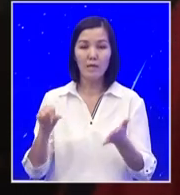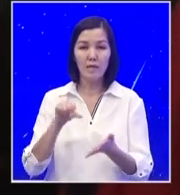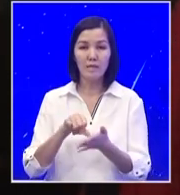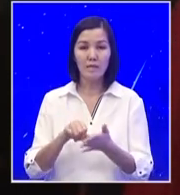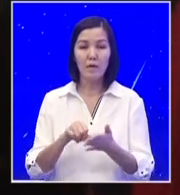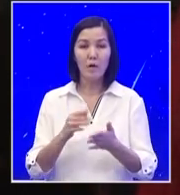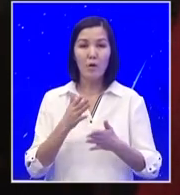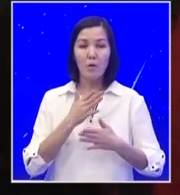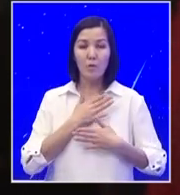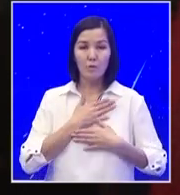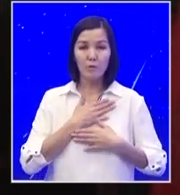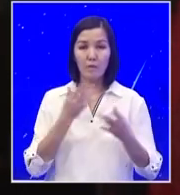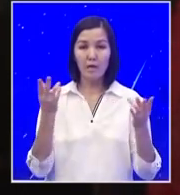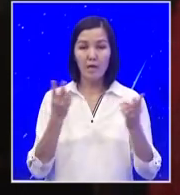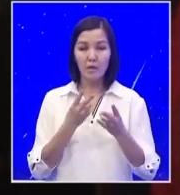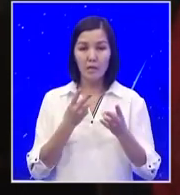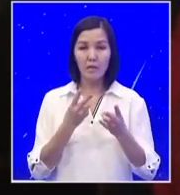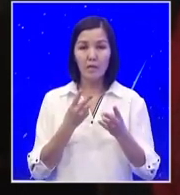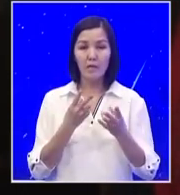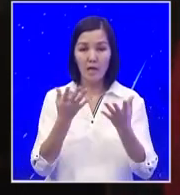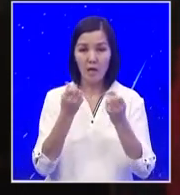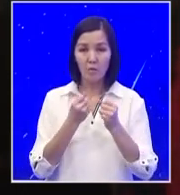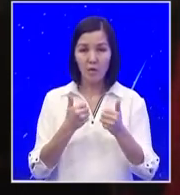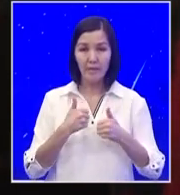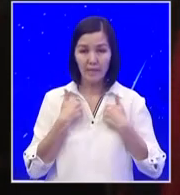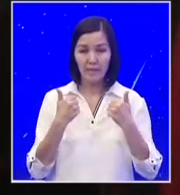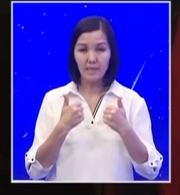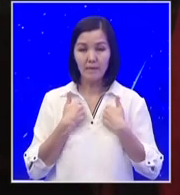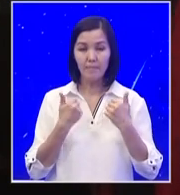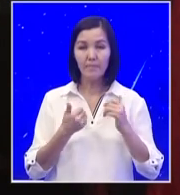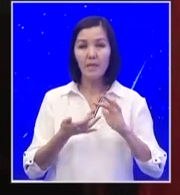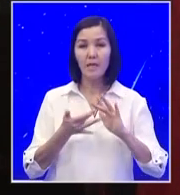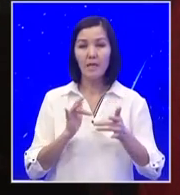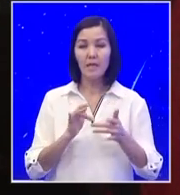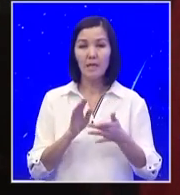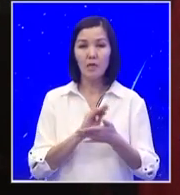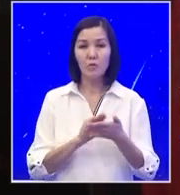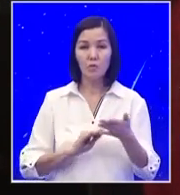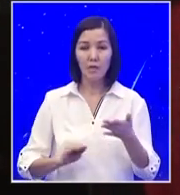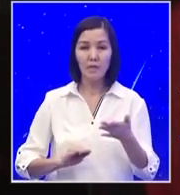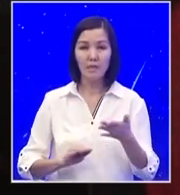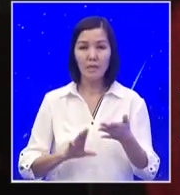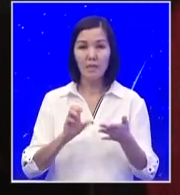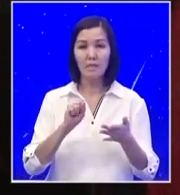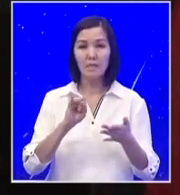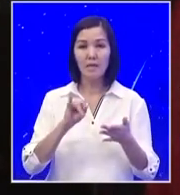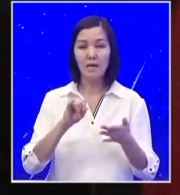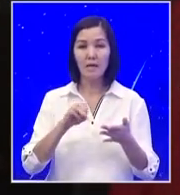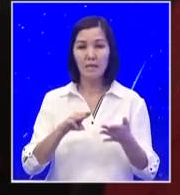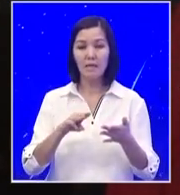қажетті нәрсені үйренуге тырыстым. Әсіресе интернет журналистикаға бүгінгі таңда сайттың рөлі жоғары болып тұр ғой.